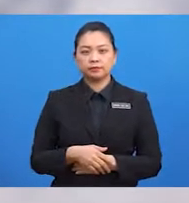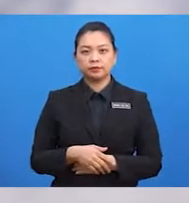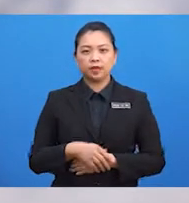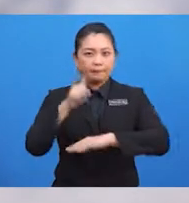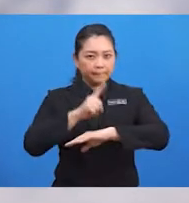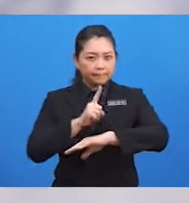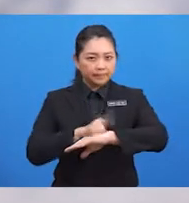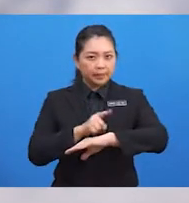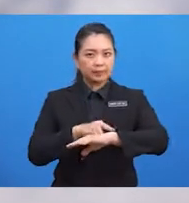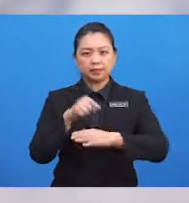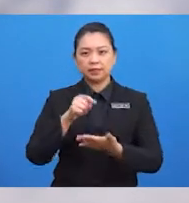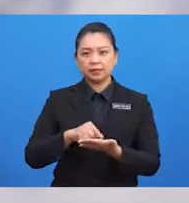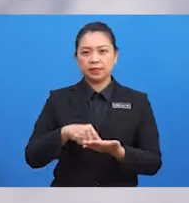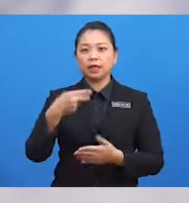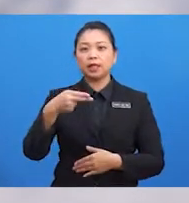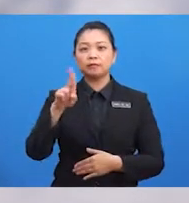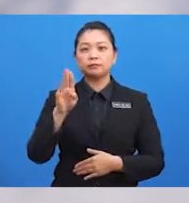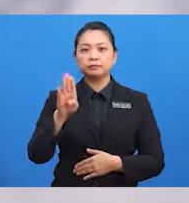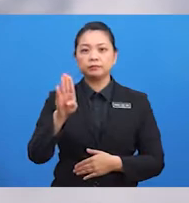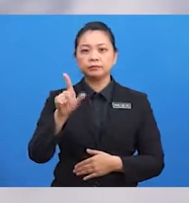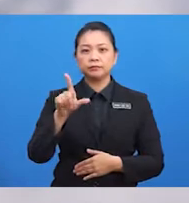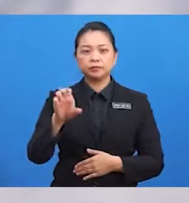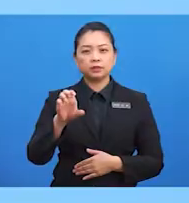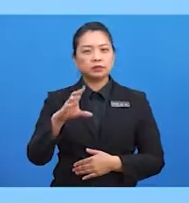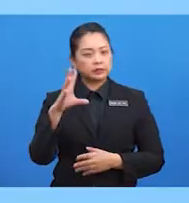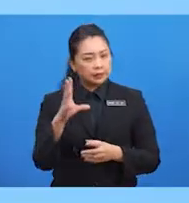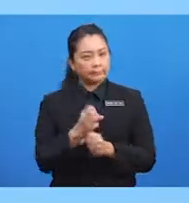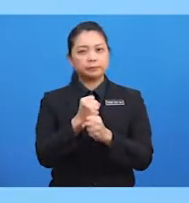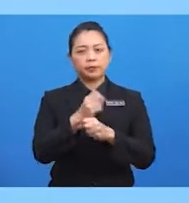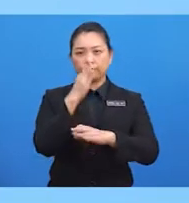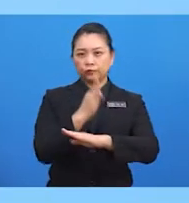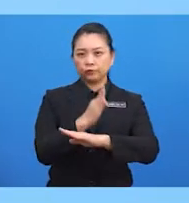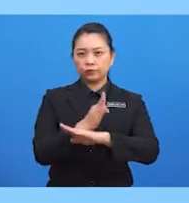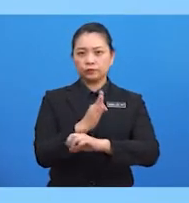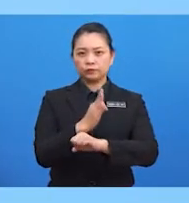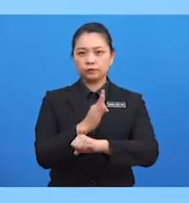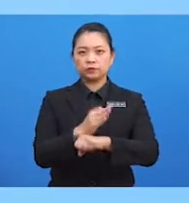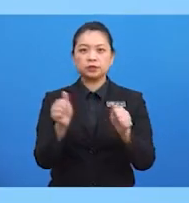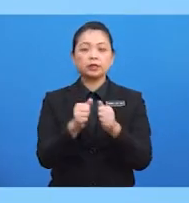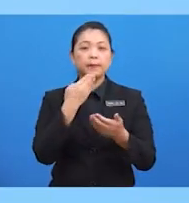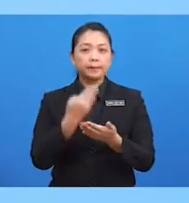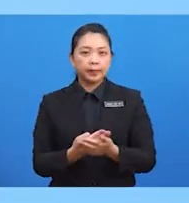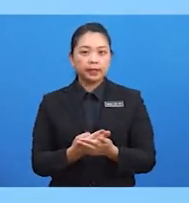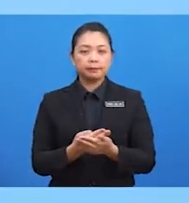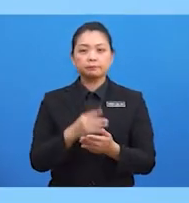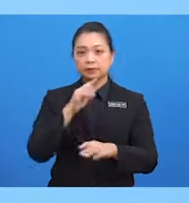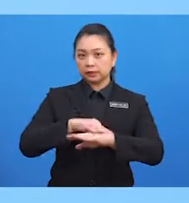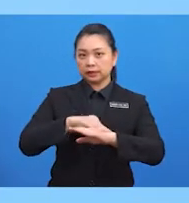ini, Hubble ini masih berfungsi dengan baik. Pada tahun